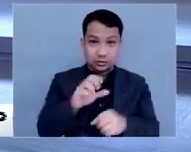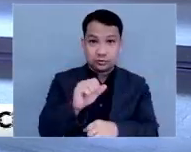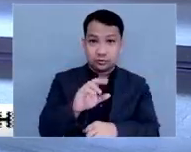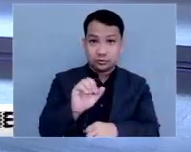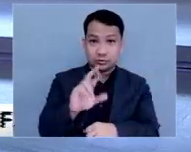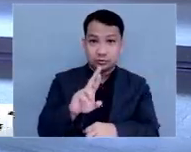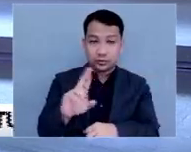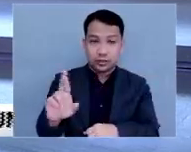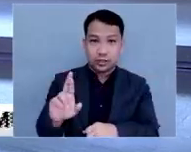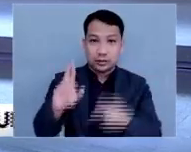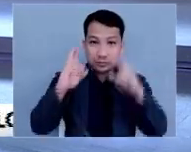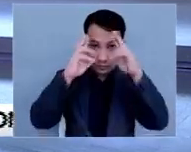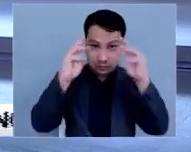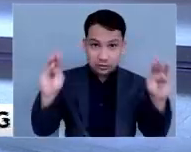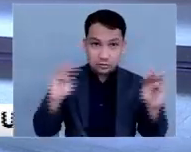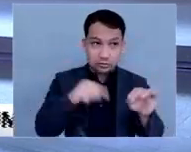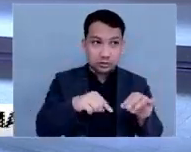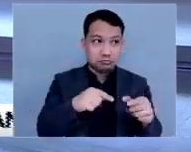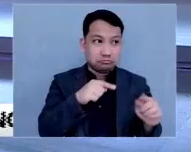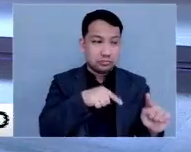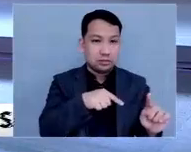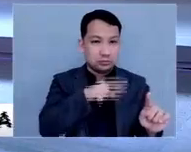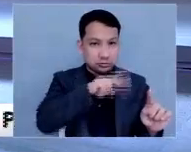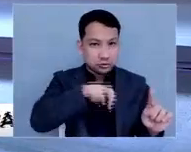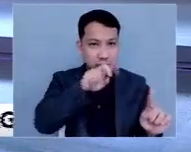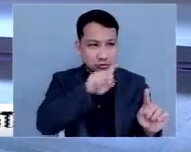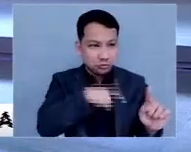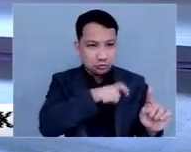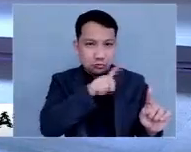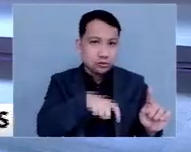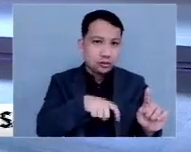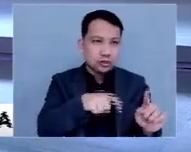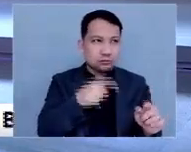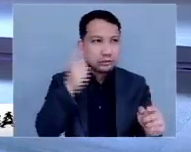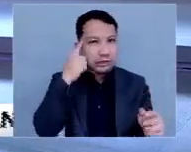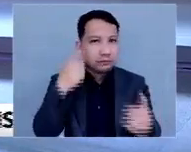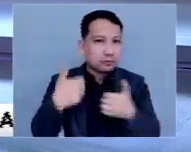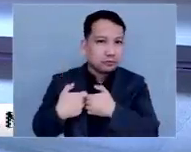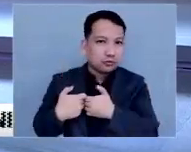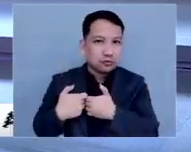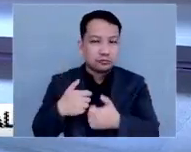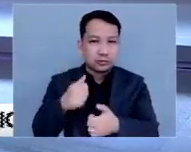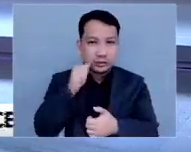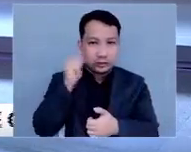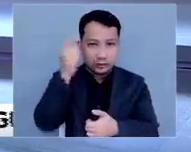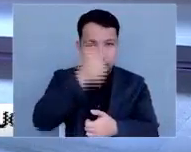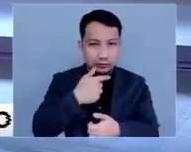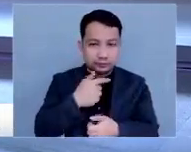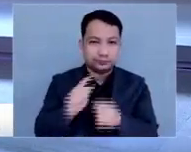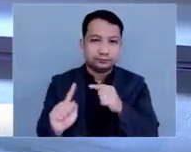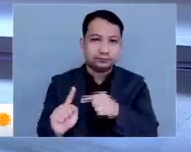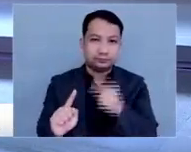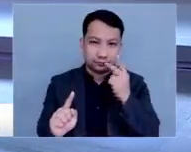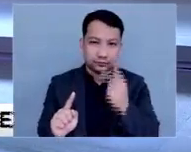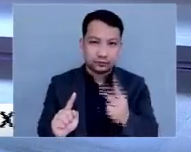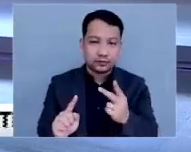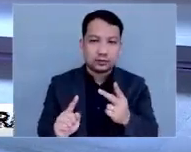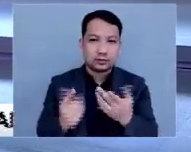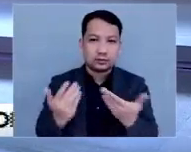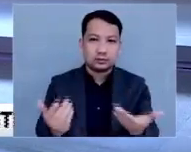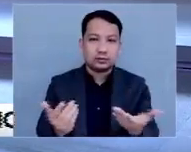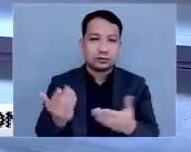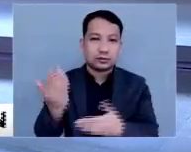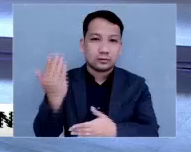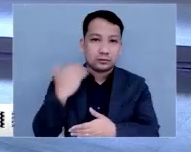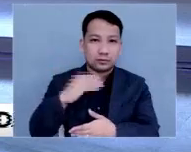sinasabing karelasyon ni Alice go Bukod sa mga sinasabing negosyo ng dalawa isa sa nabisto sa hearing ang dating